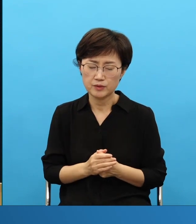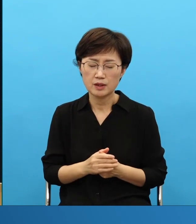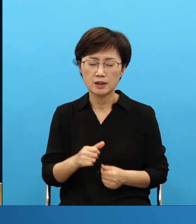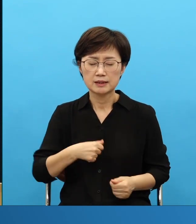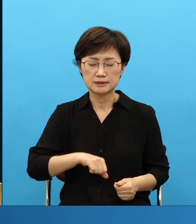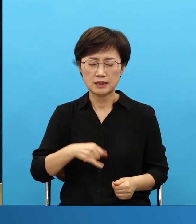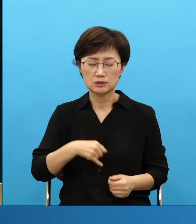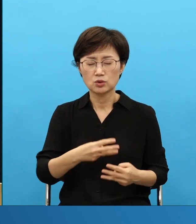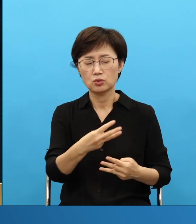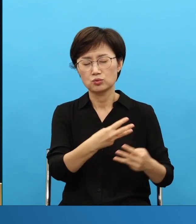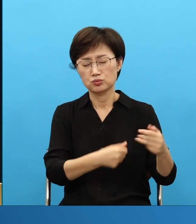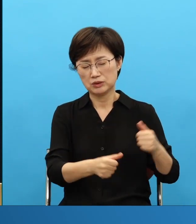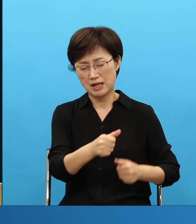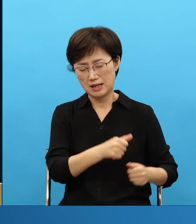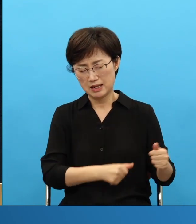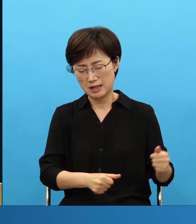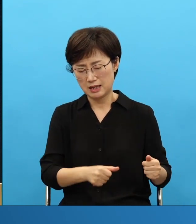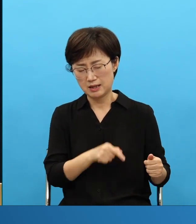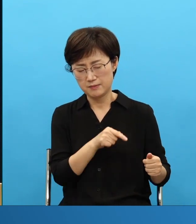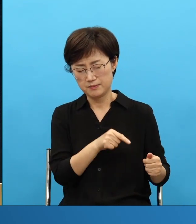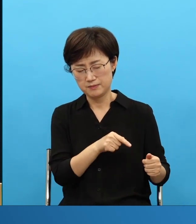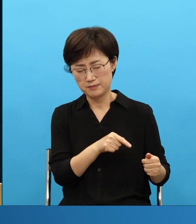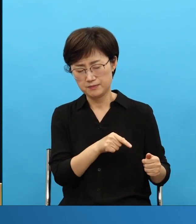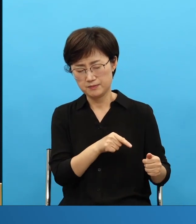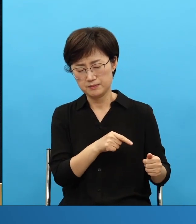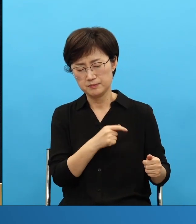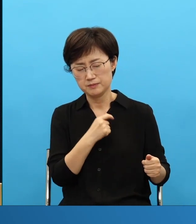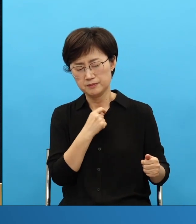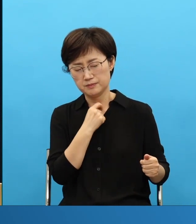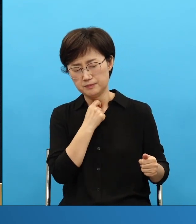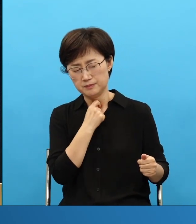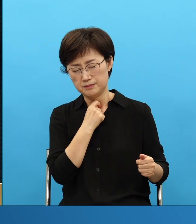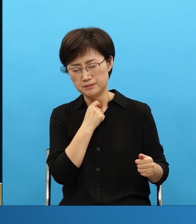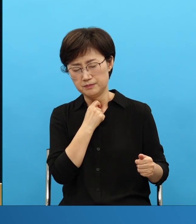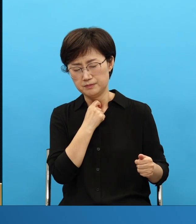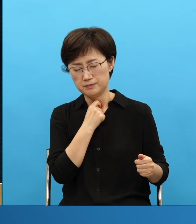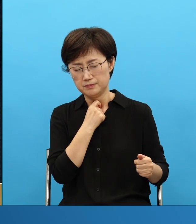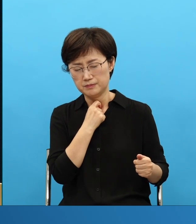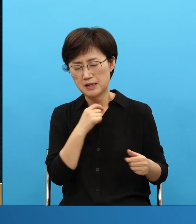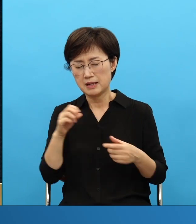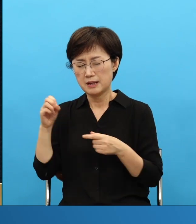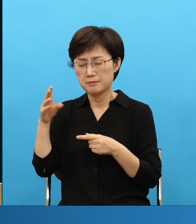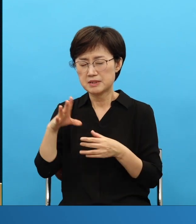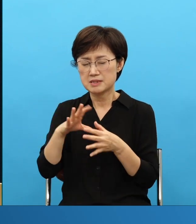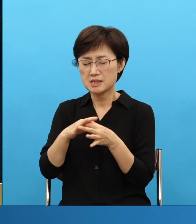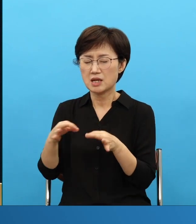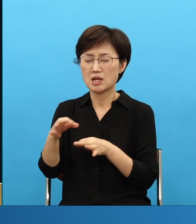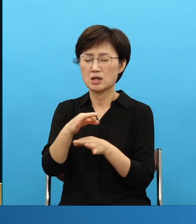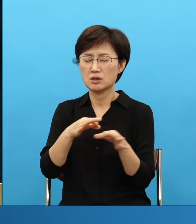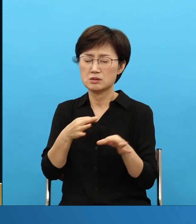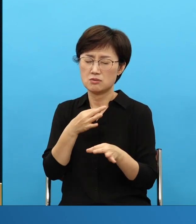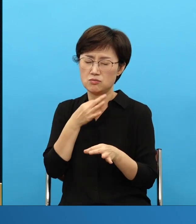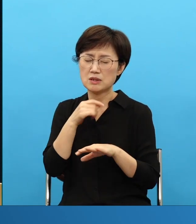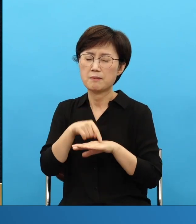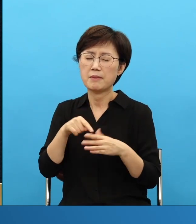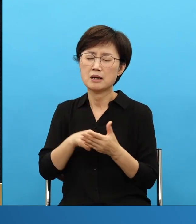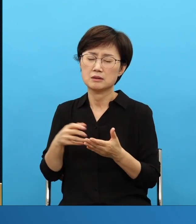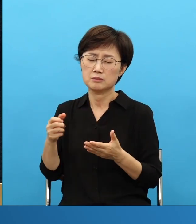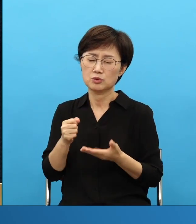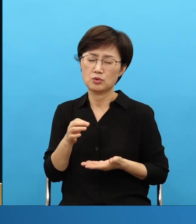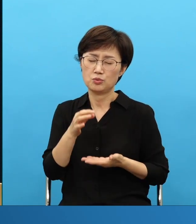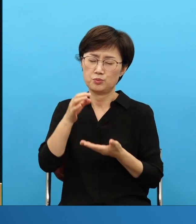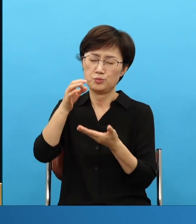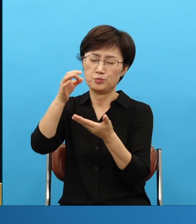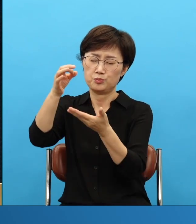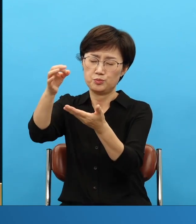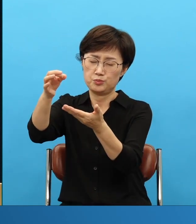놓고 하나님께 드리는 빛의 경제를 위한 예물이 되게 하옵소서. May it be an offering for the economy of light